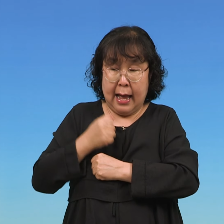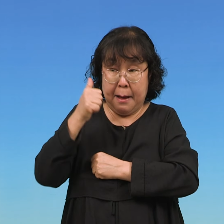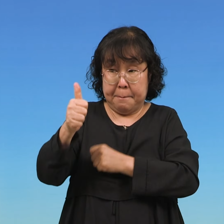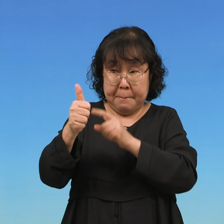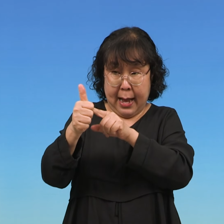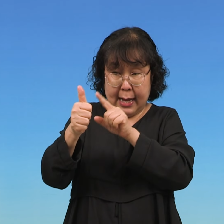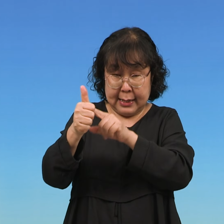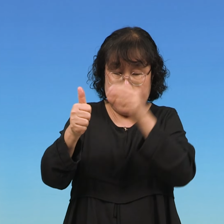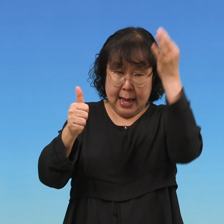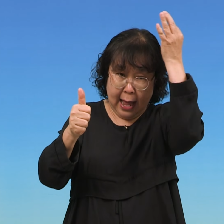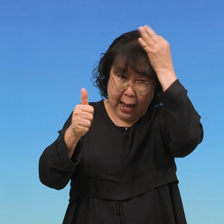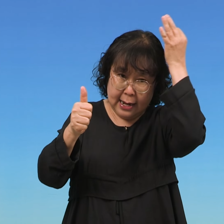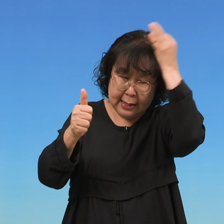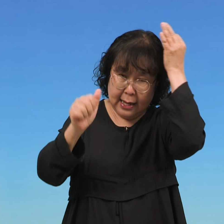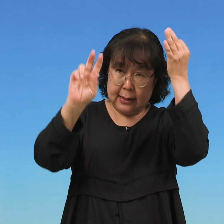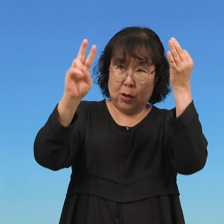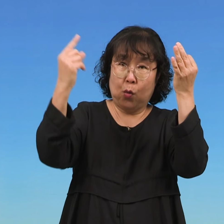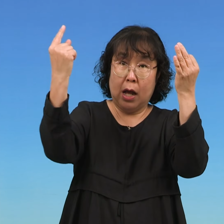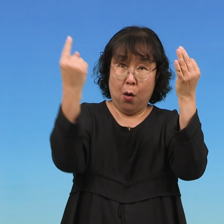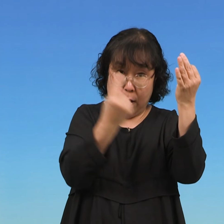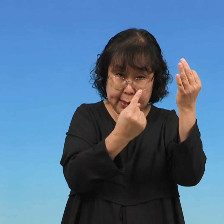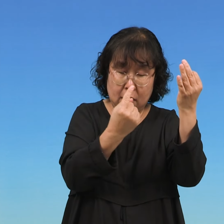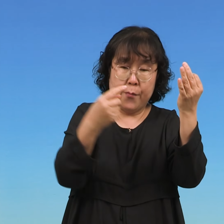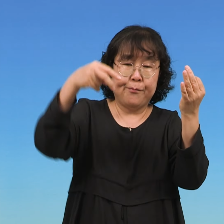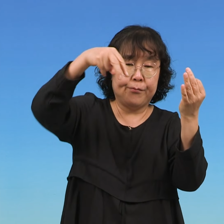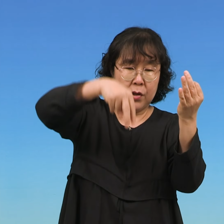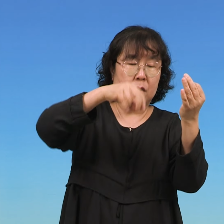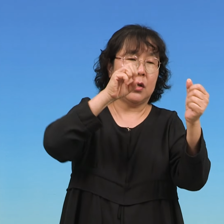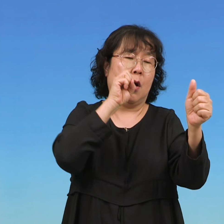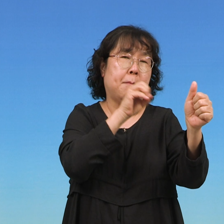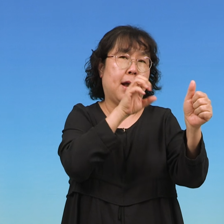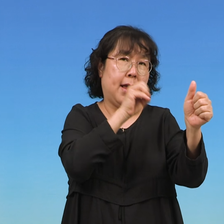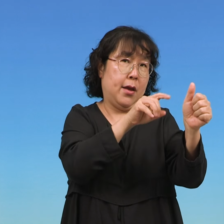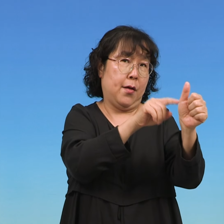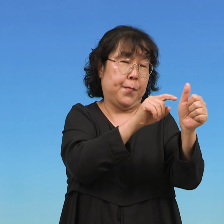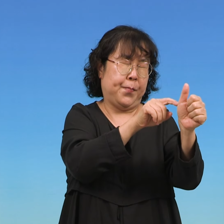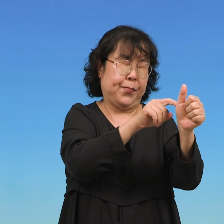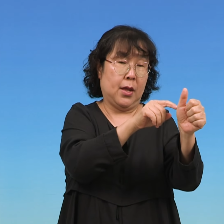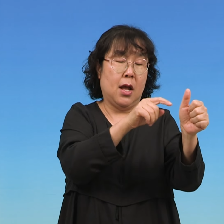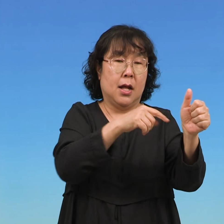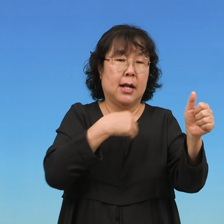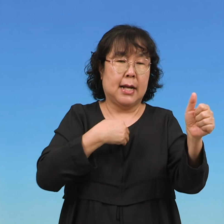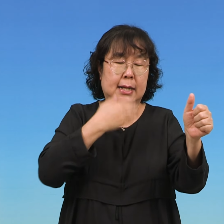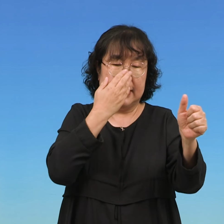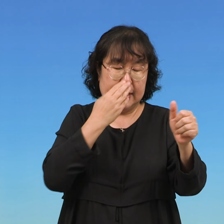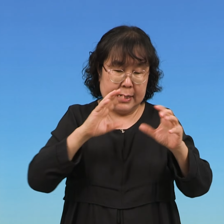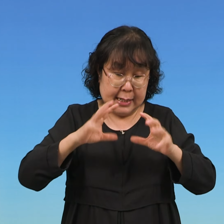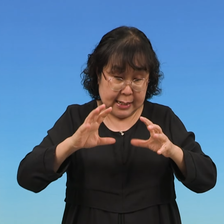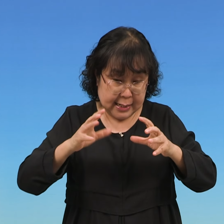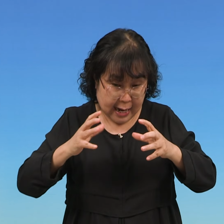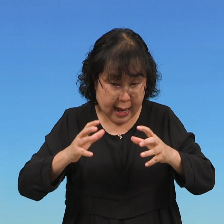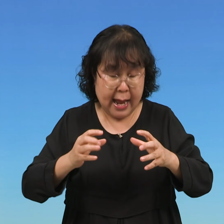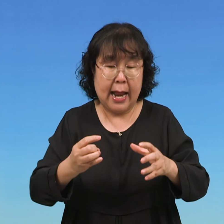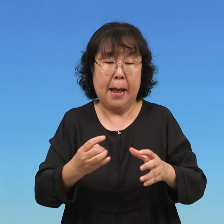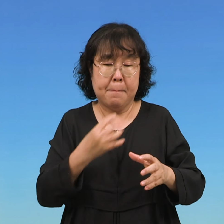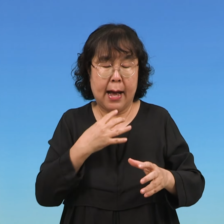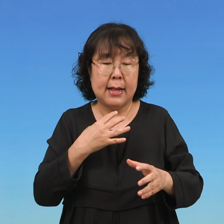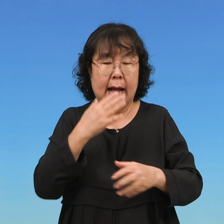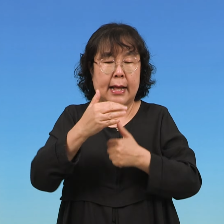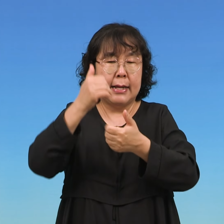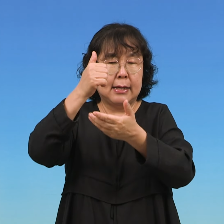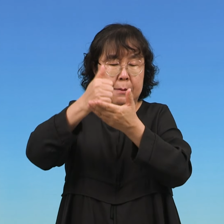중요합니다 도로와서 그 앞에 서서히르되 내가 이제 이스라엘 외에는 온 천하의 신이 없는 줄을